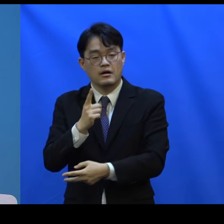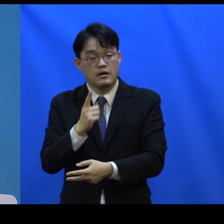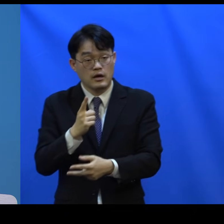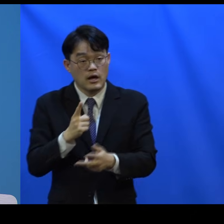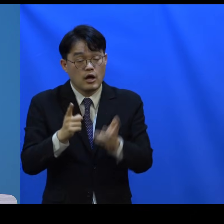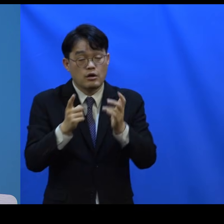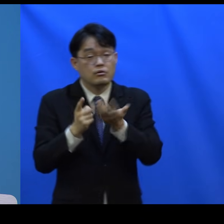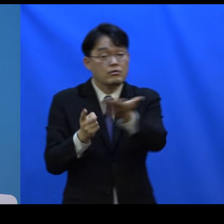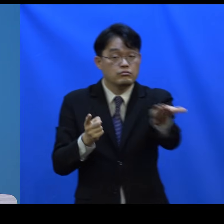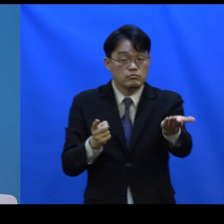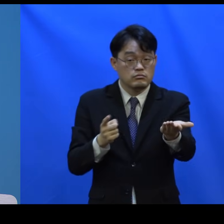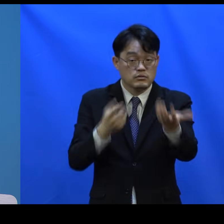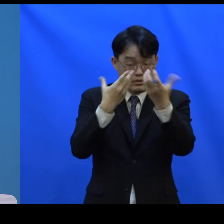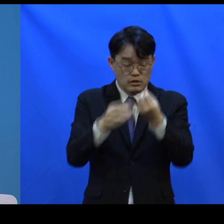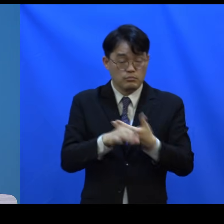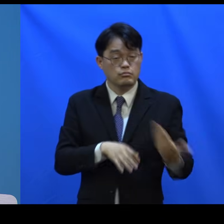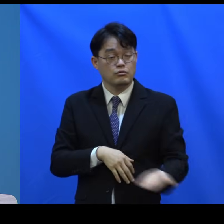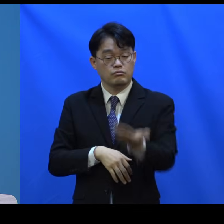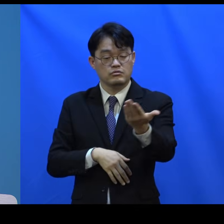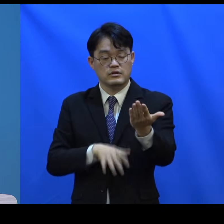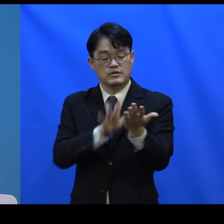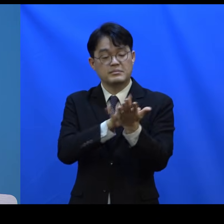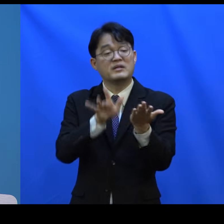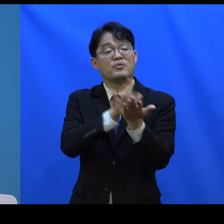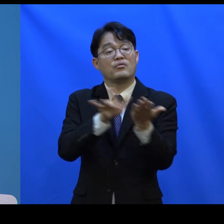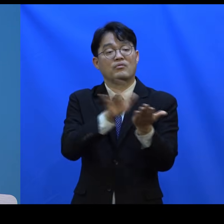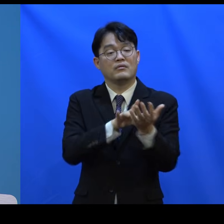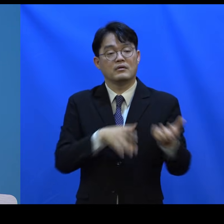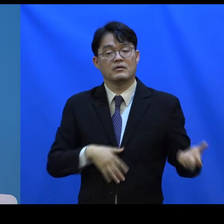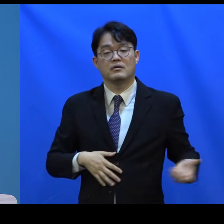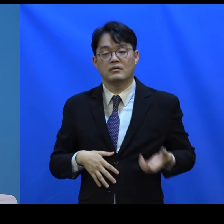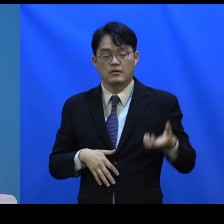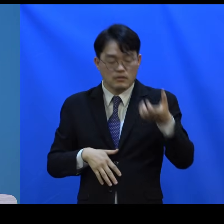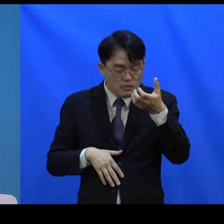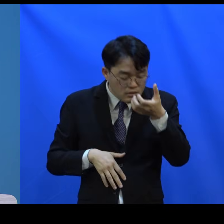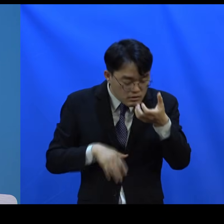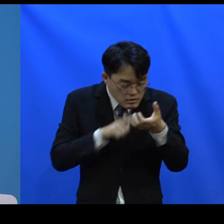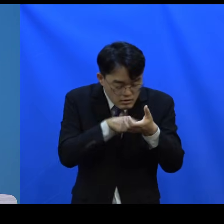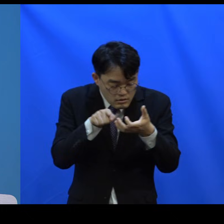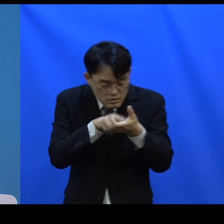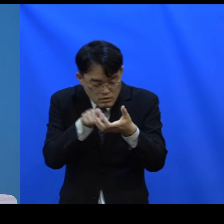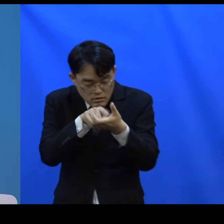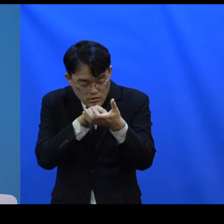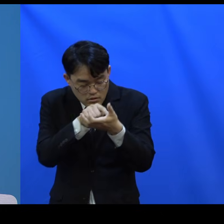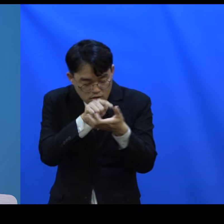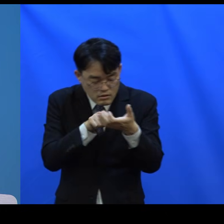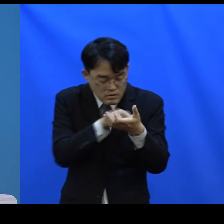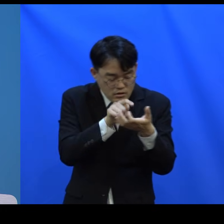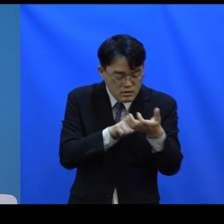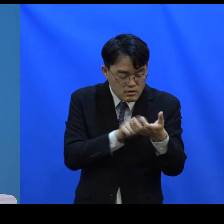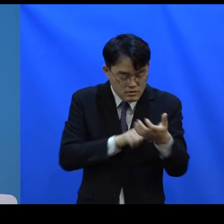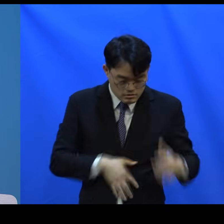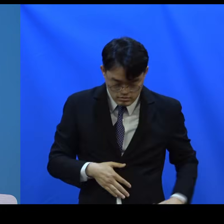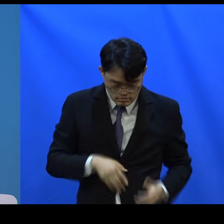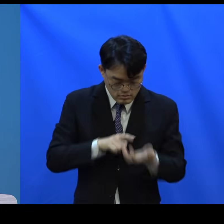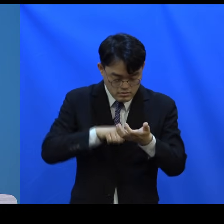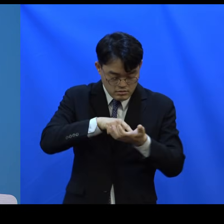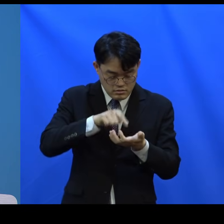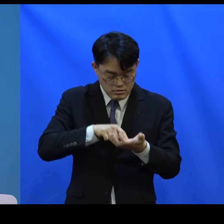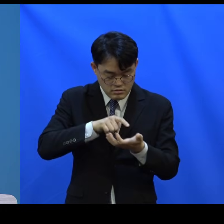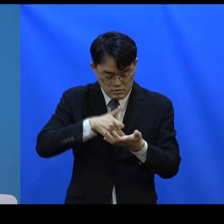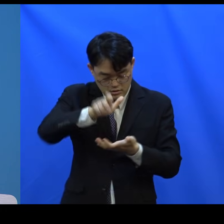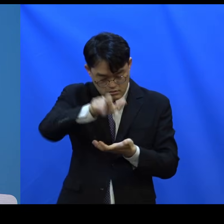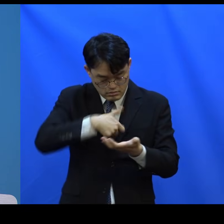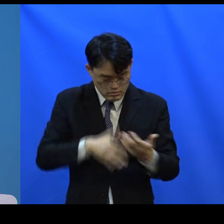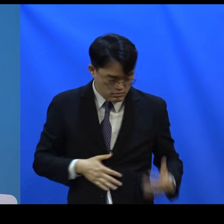몰라요. 그죠? 이걸로 모든 걸 해결하고 있는 이 현대인들, 이거를 움켜쥐고 놓지를 못하죠. 이게 우리의 욕망이에요,